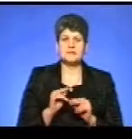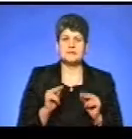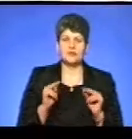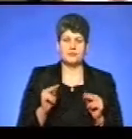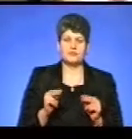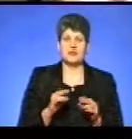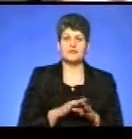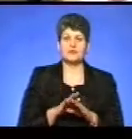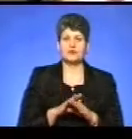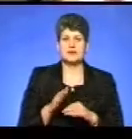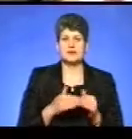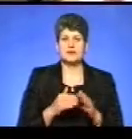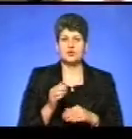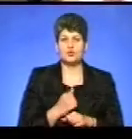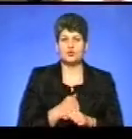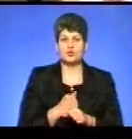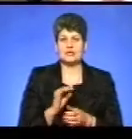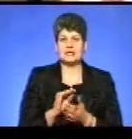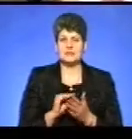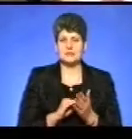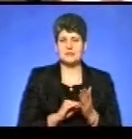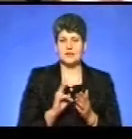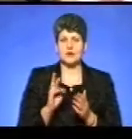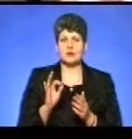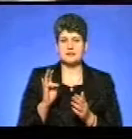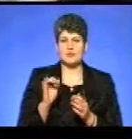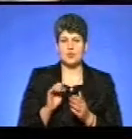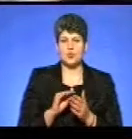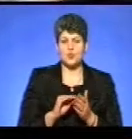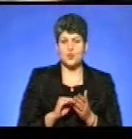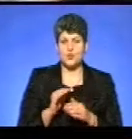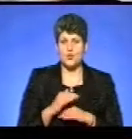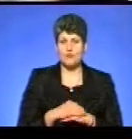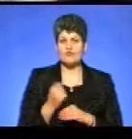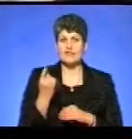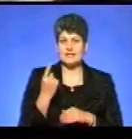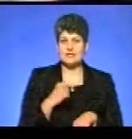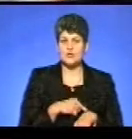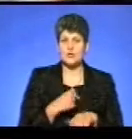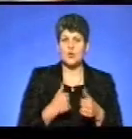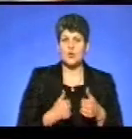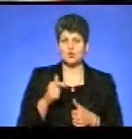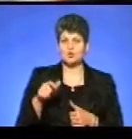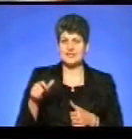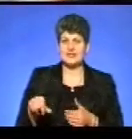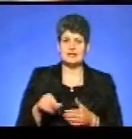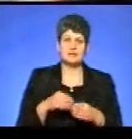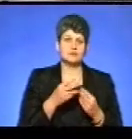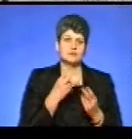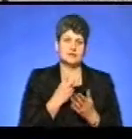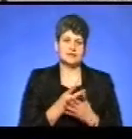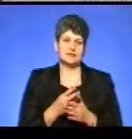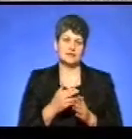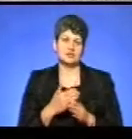і виконання практичної роботи – написання конспекту уроку. Об 11-й годині конкурсанти представили фрагменти